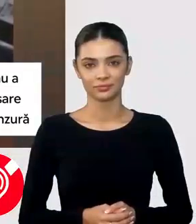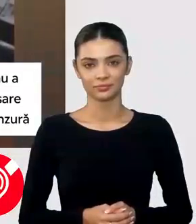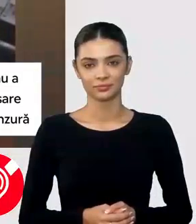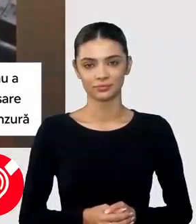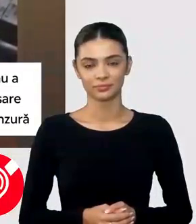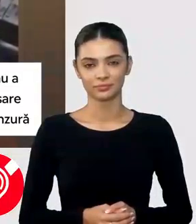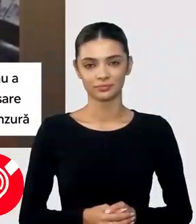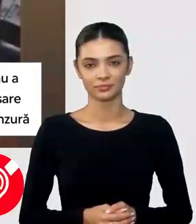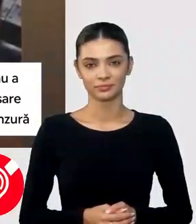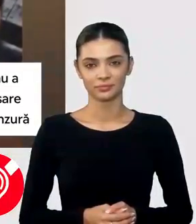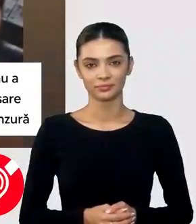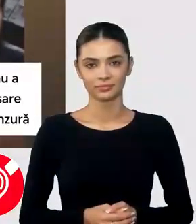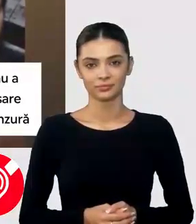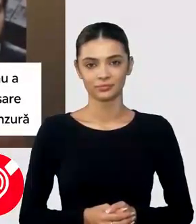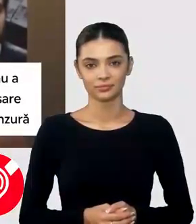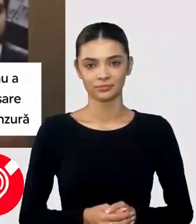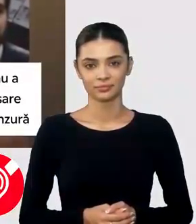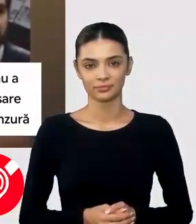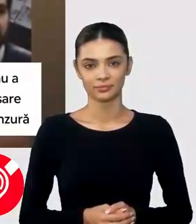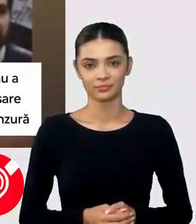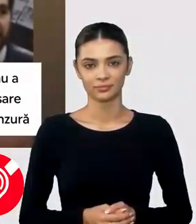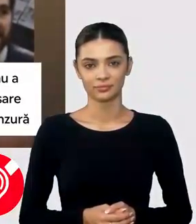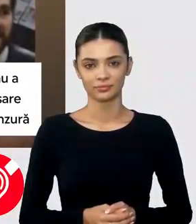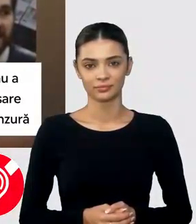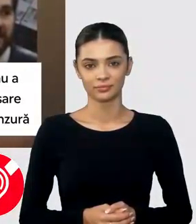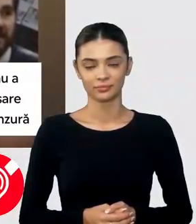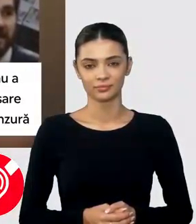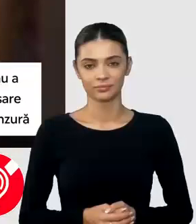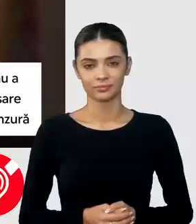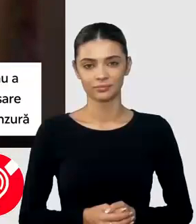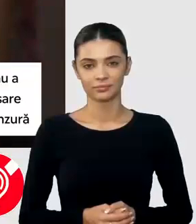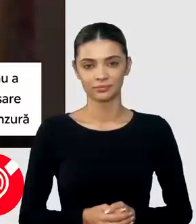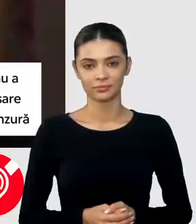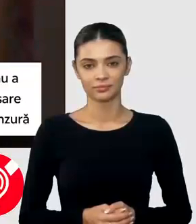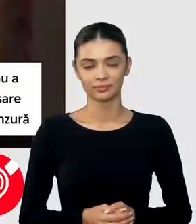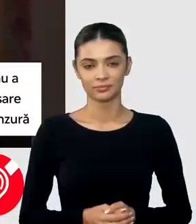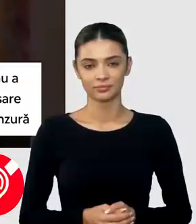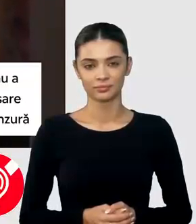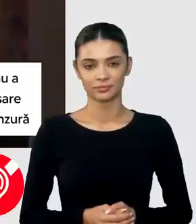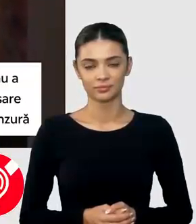Thank you.